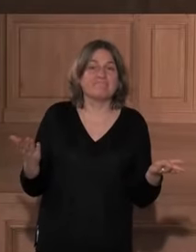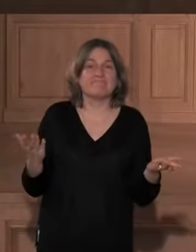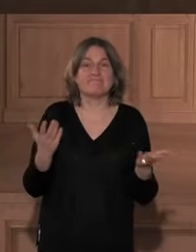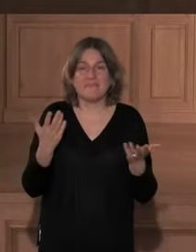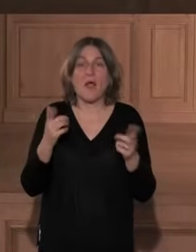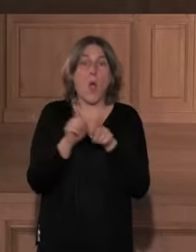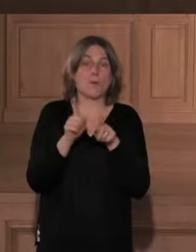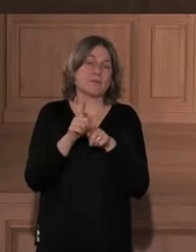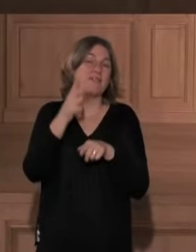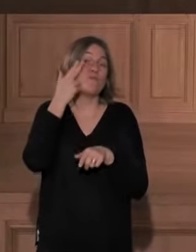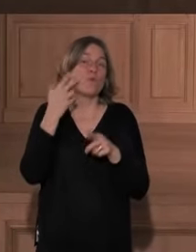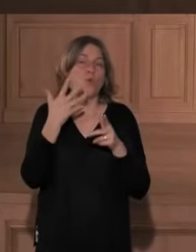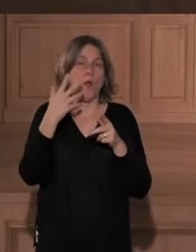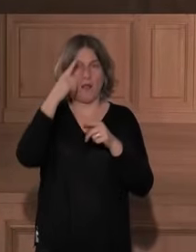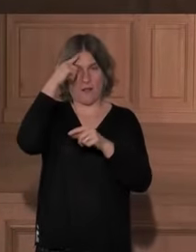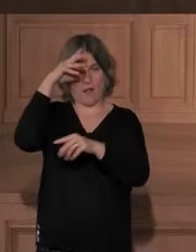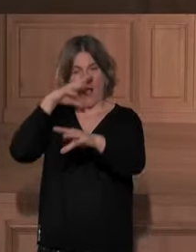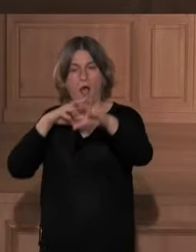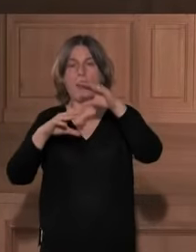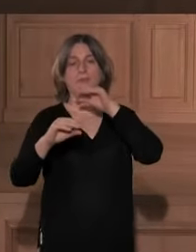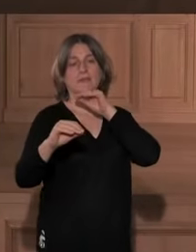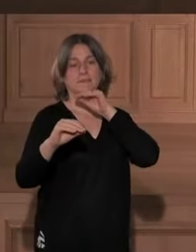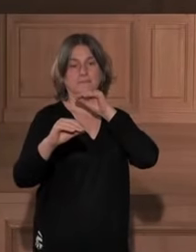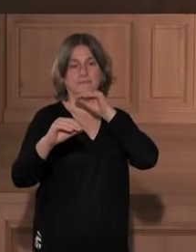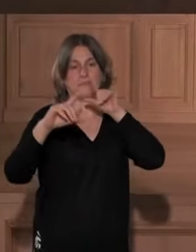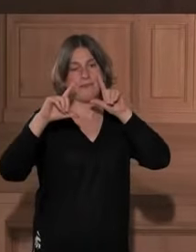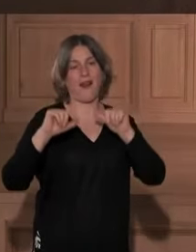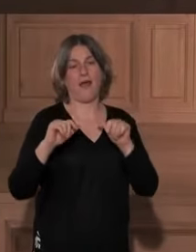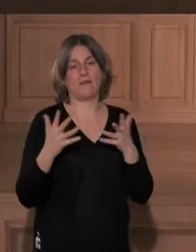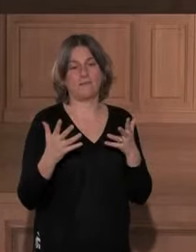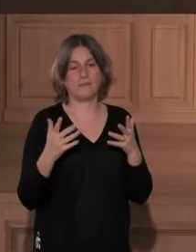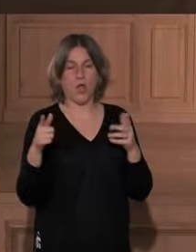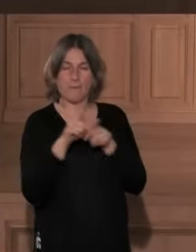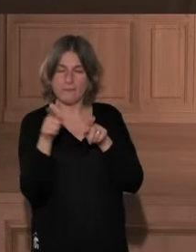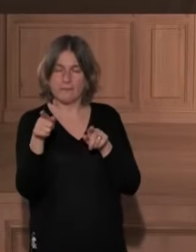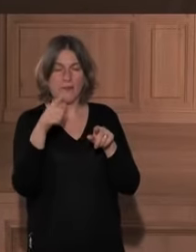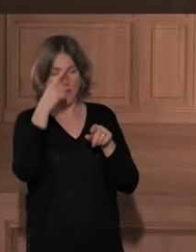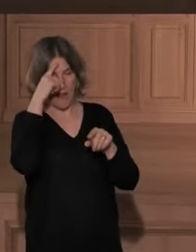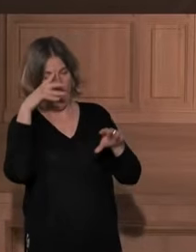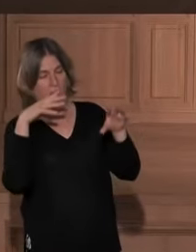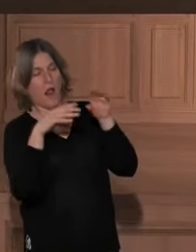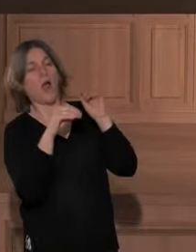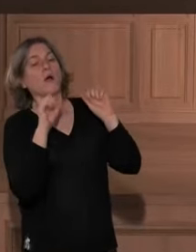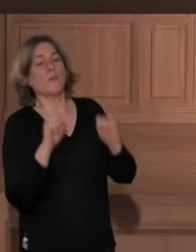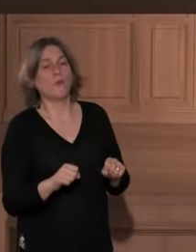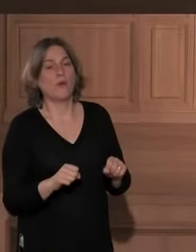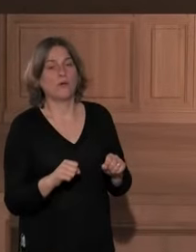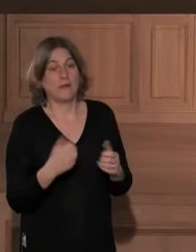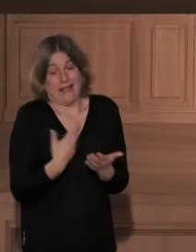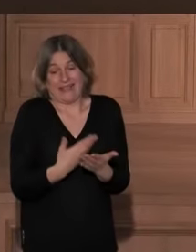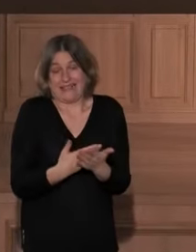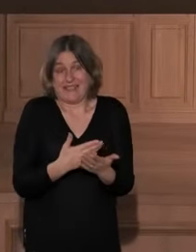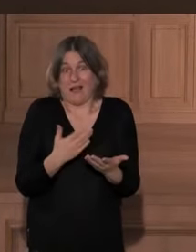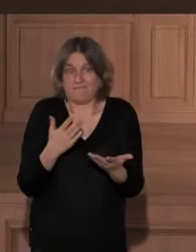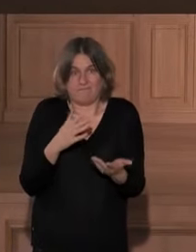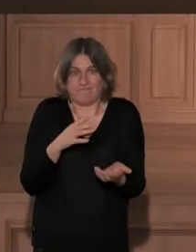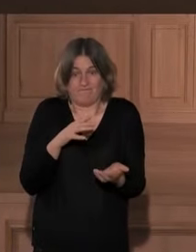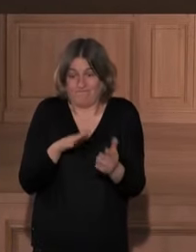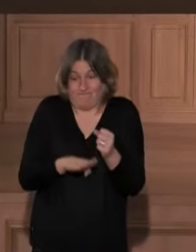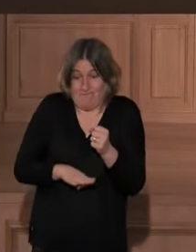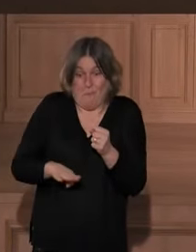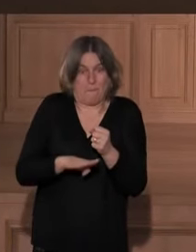avait énormément d'empathie. Et je pense que peut-être que c'est l'ADN de cette solution qui fonctionne, c'est qu'on